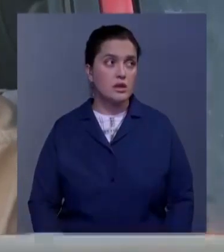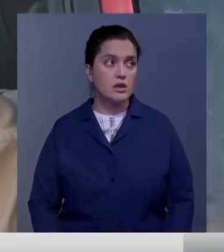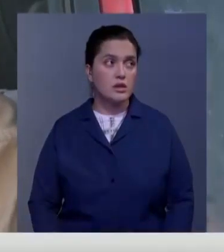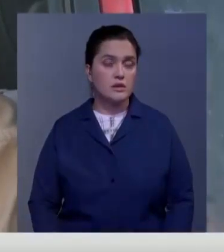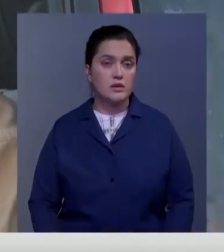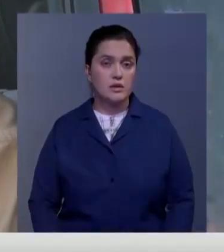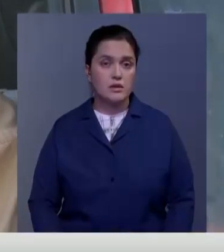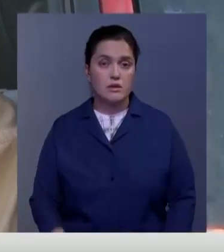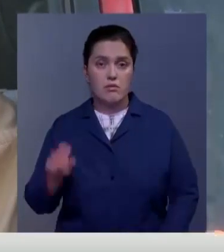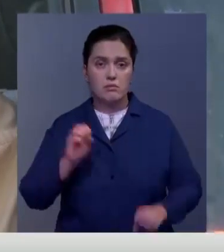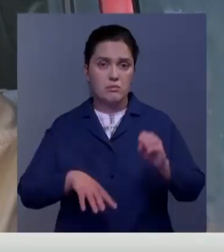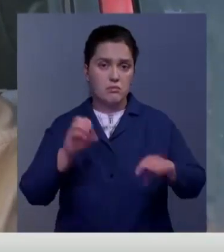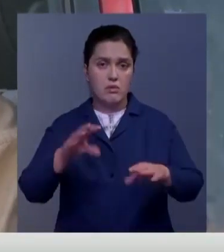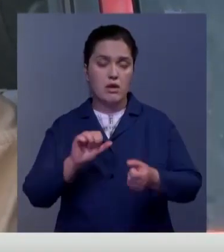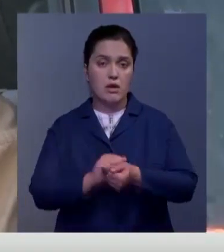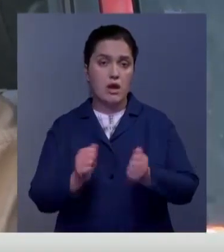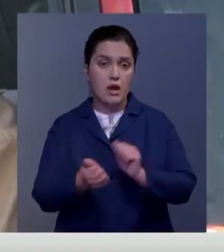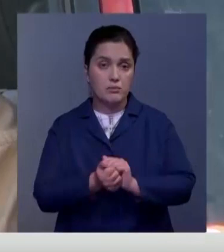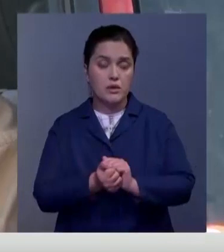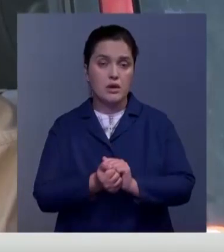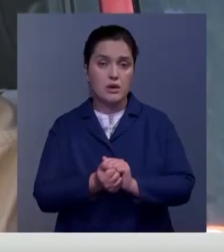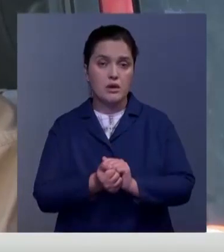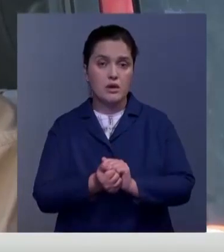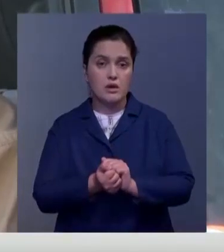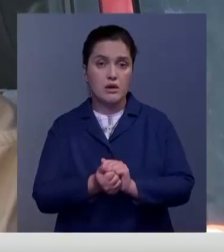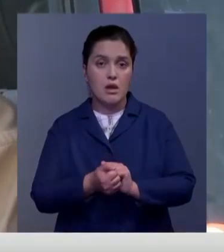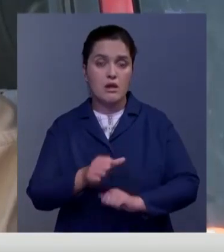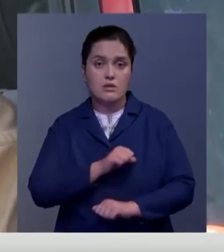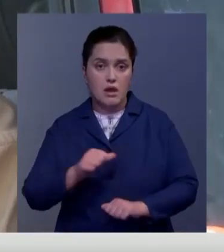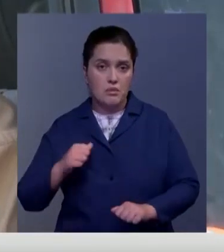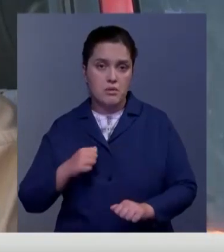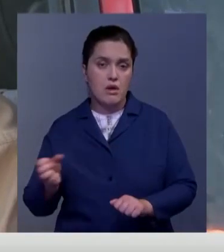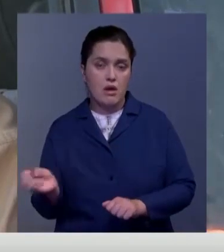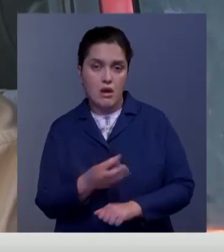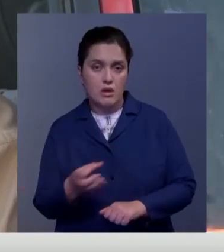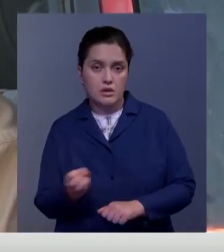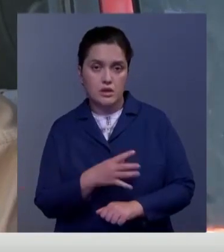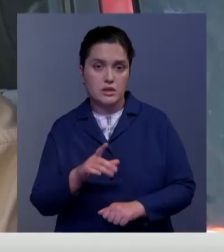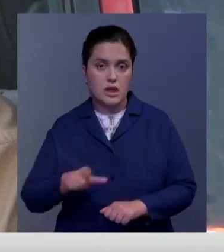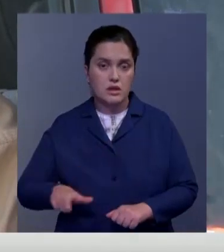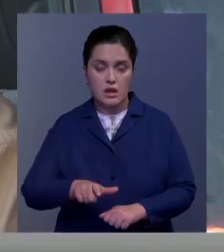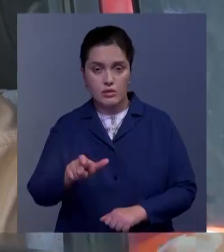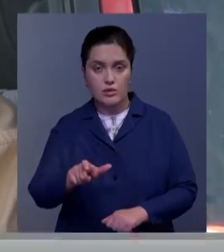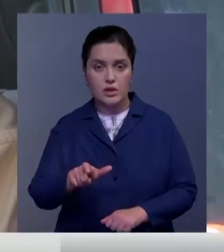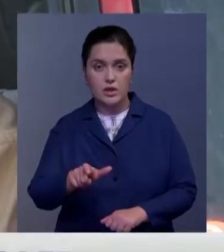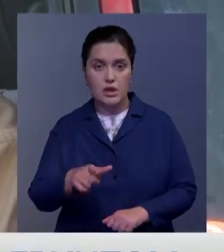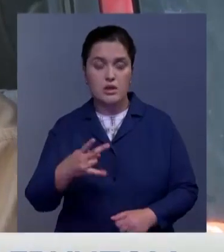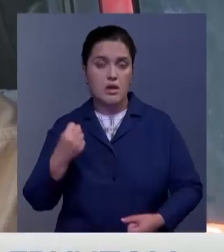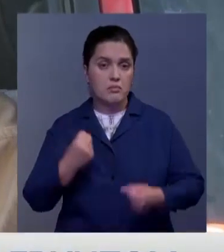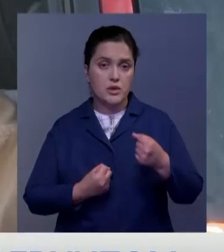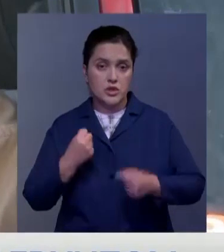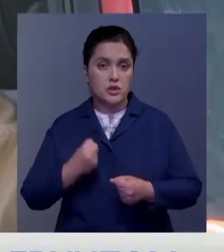как и камни. Сами вот откидываем камни с дороги. На машине